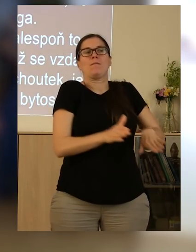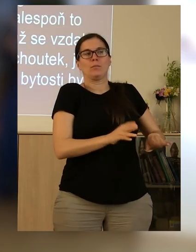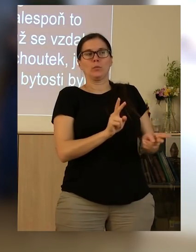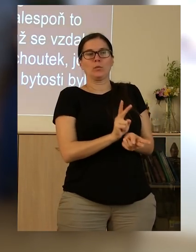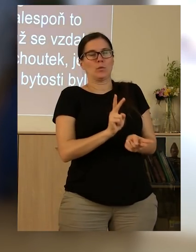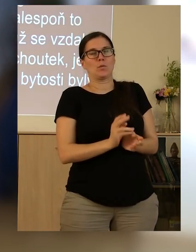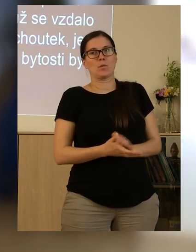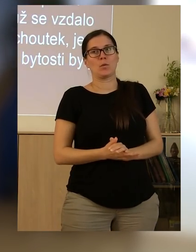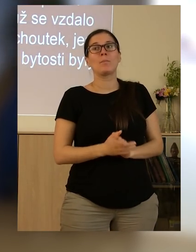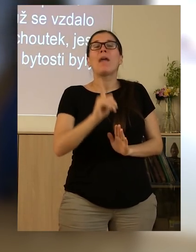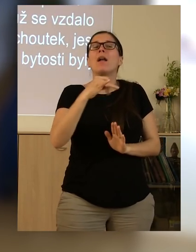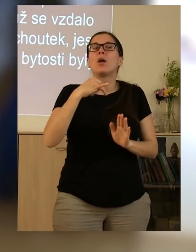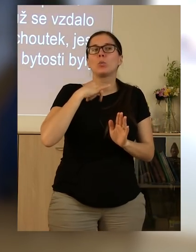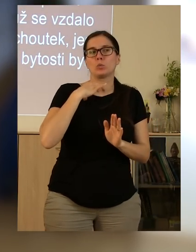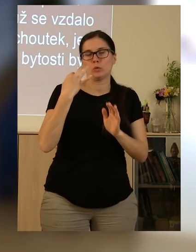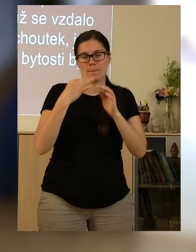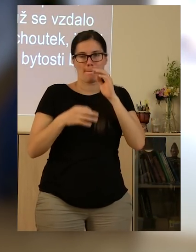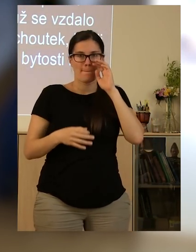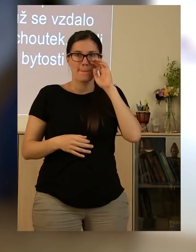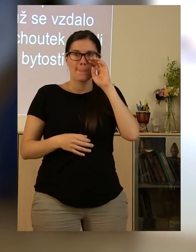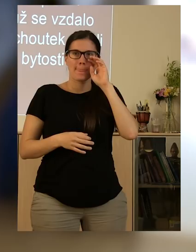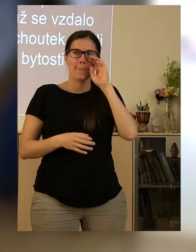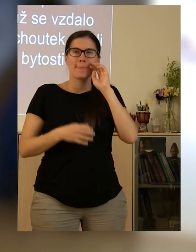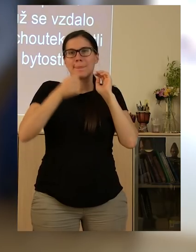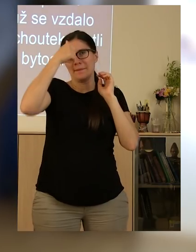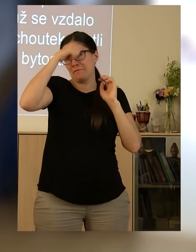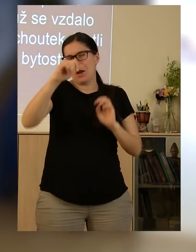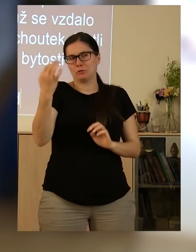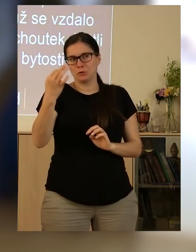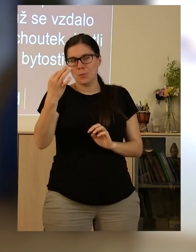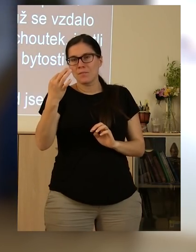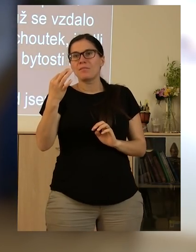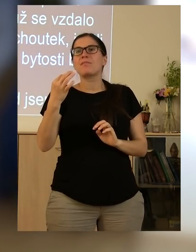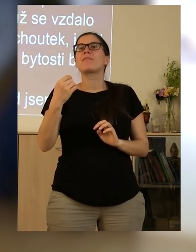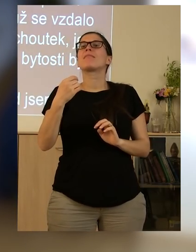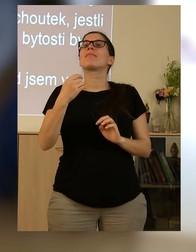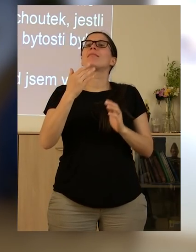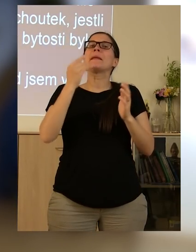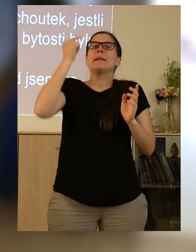Je zvláštní, že pokud jsem ve světě přání,